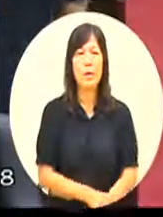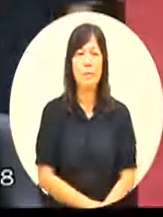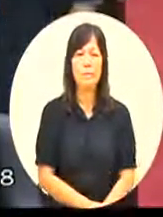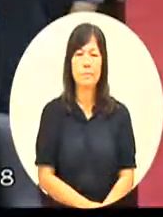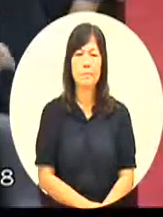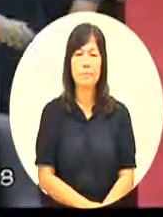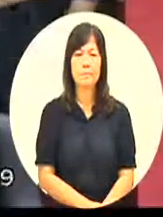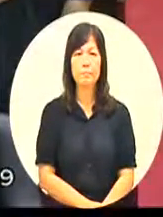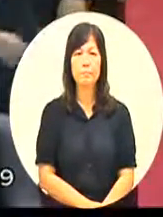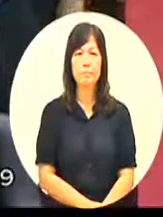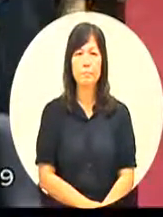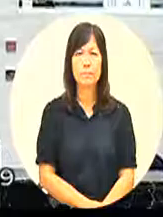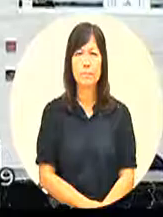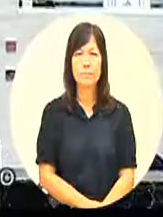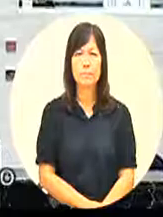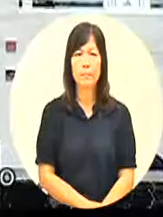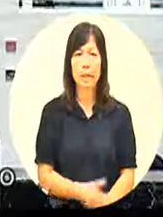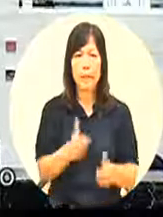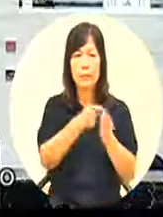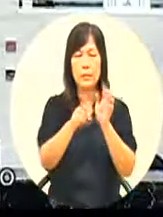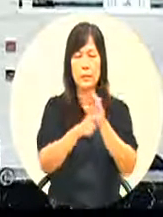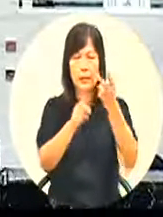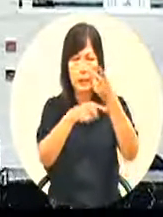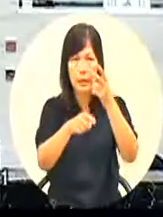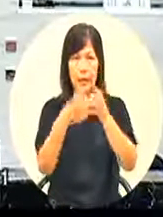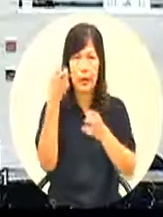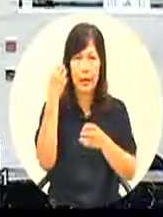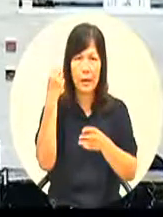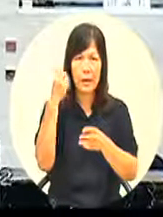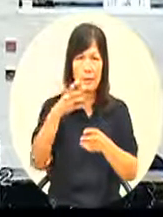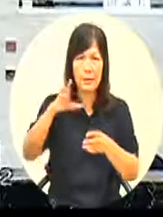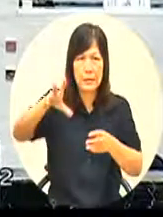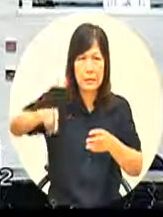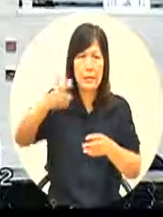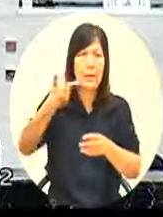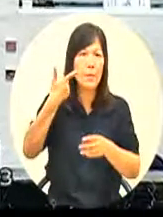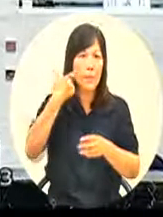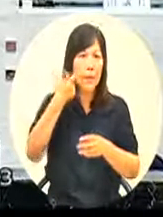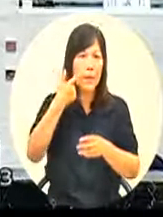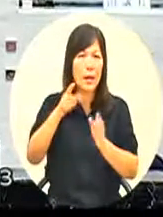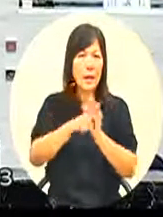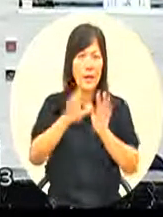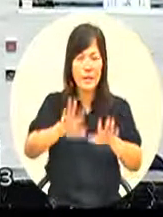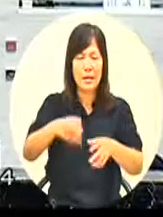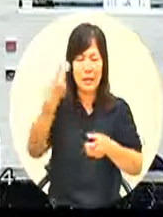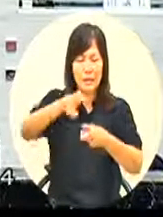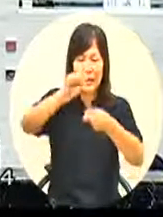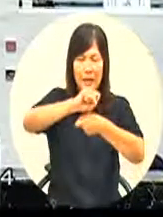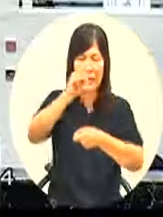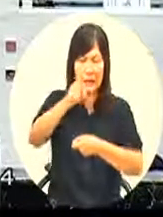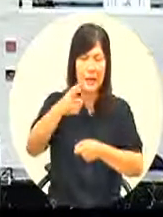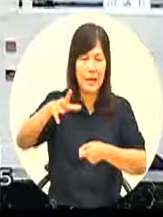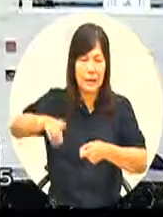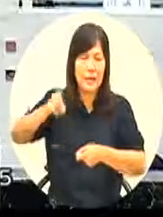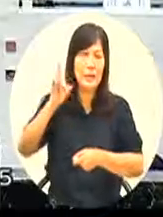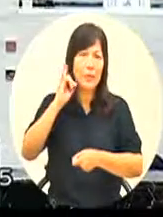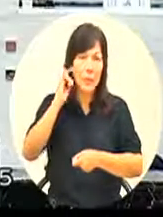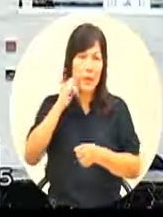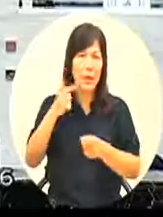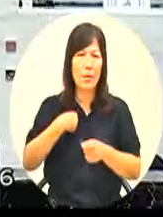谢。 好，谢谢两位新手爸爸，这边加一个新手妈妈，所以我年纪比较大，